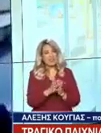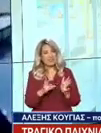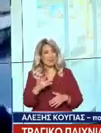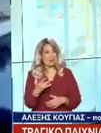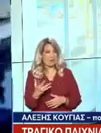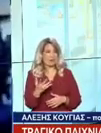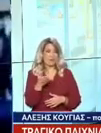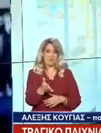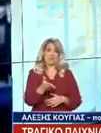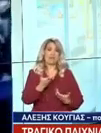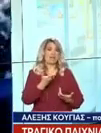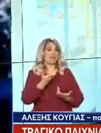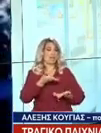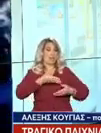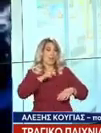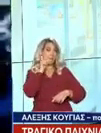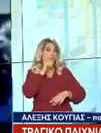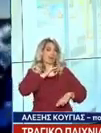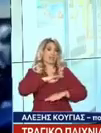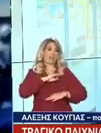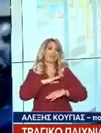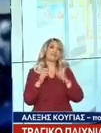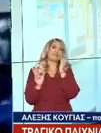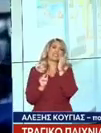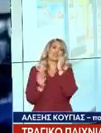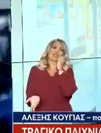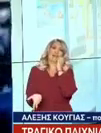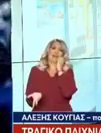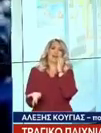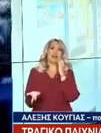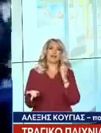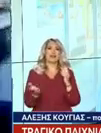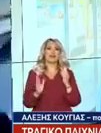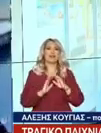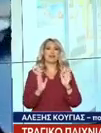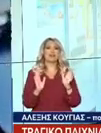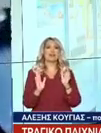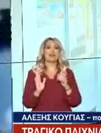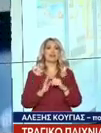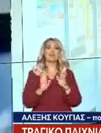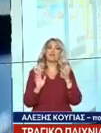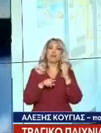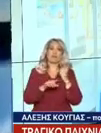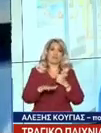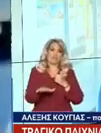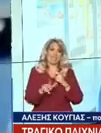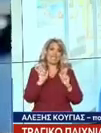κόρη στρατιωτικού, όπως το είπατε. Μια... Μην το συζητάμε τώρα. Ξέρετε την οικογένεια και προσπάθησε να την βιάσει. Η καλύτερη οικογένεια της περιοχής. Η καλύτερη οικογένεια της